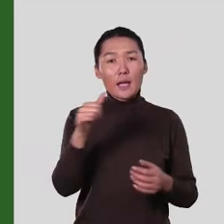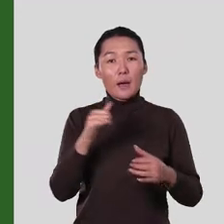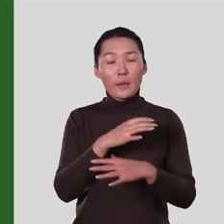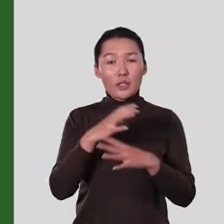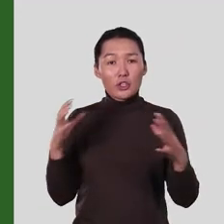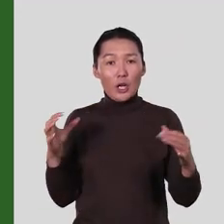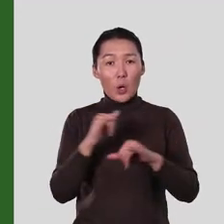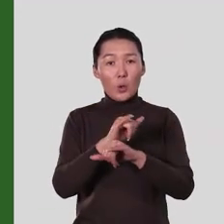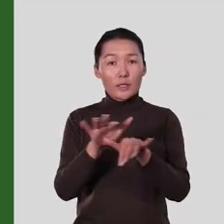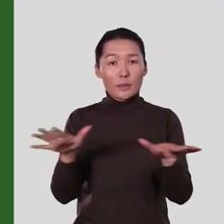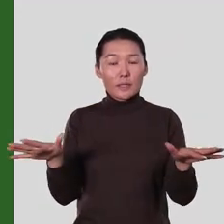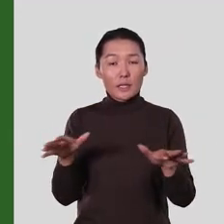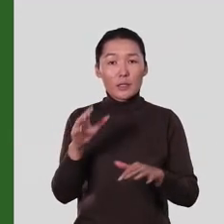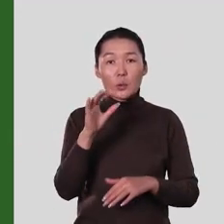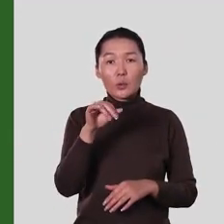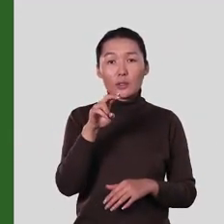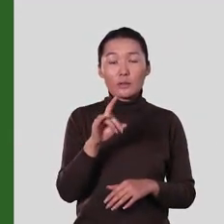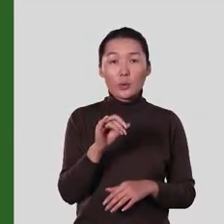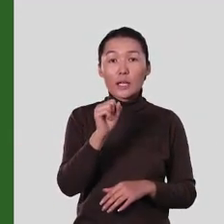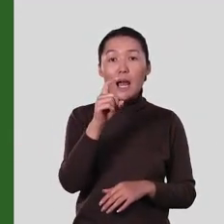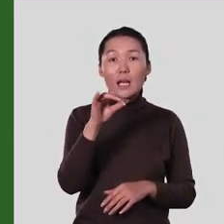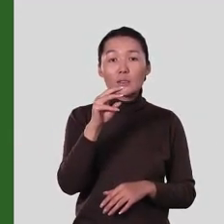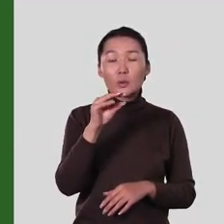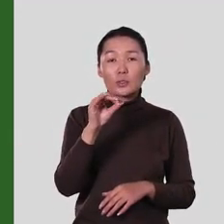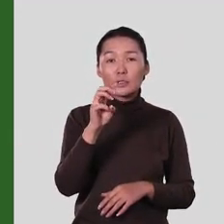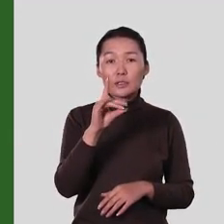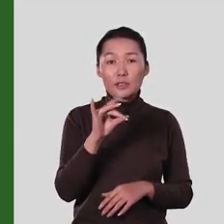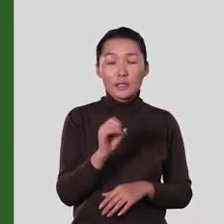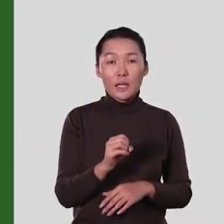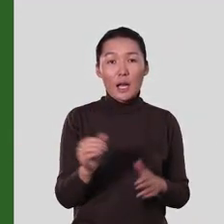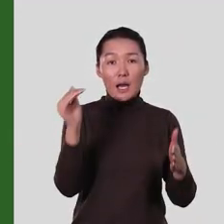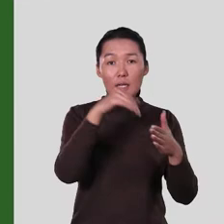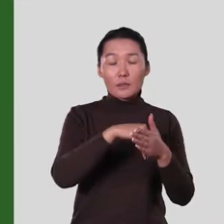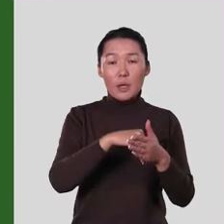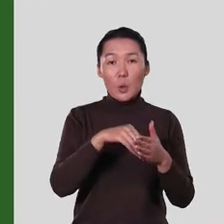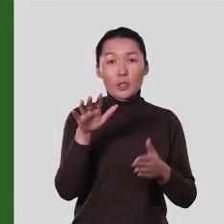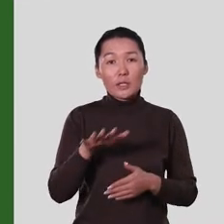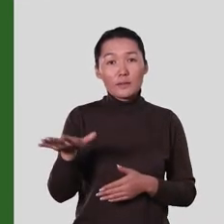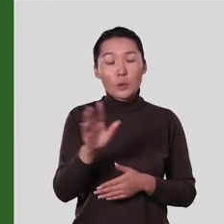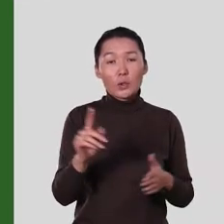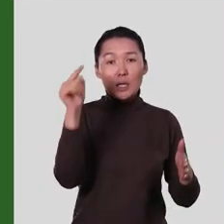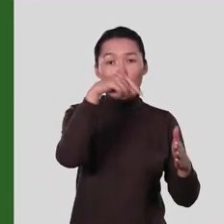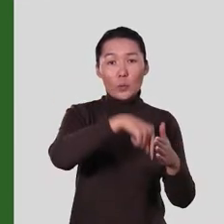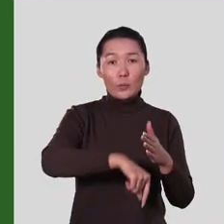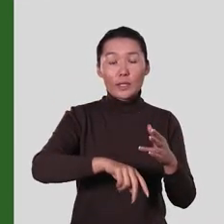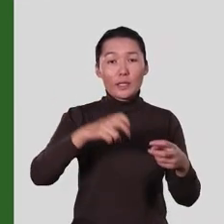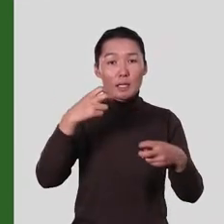распространенные термальные воды, азотистые, расположены в зонах глубинных